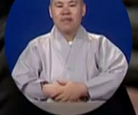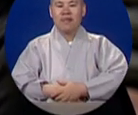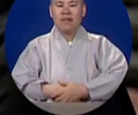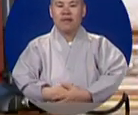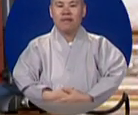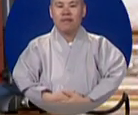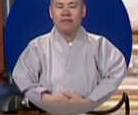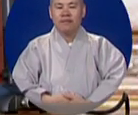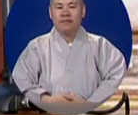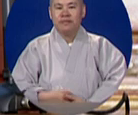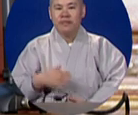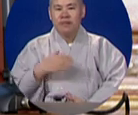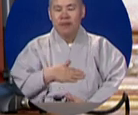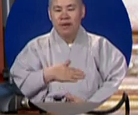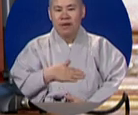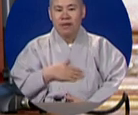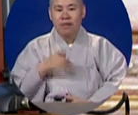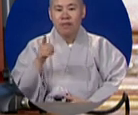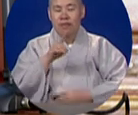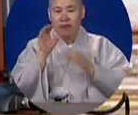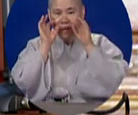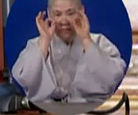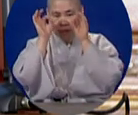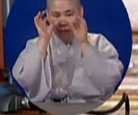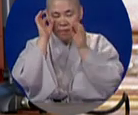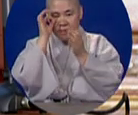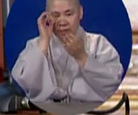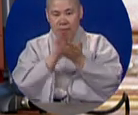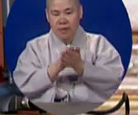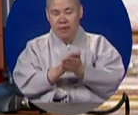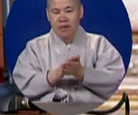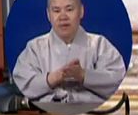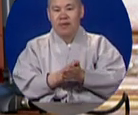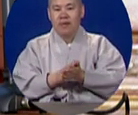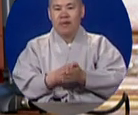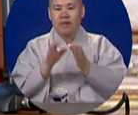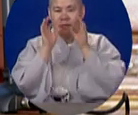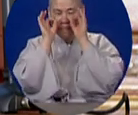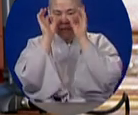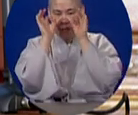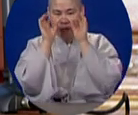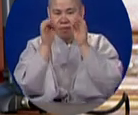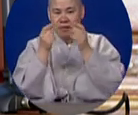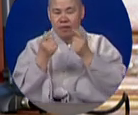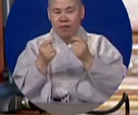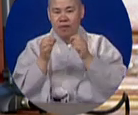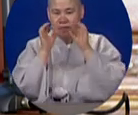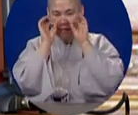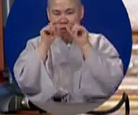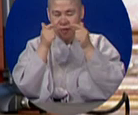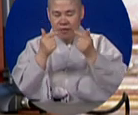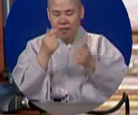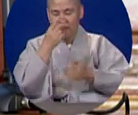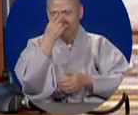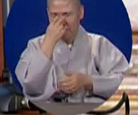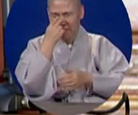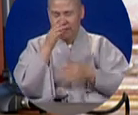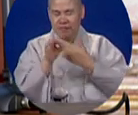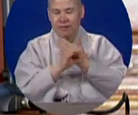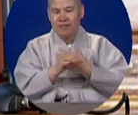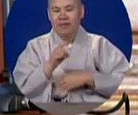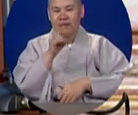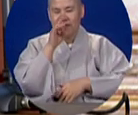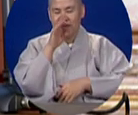그러니까 내가 뭘 봤다 이거 본 거예요 이걸 안 보려고 눈 감으면 그건 아닙니다